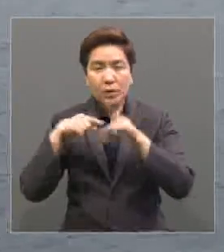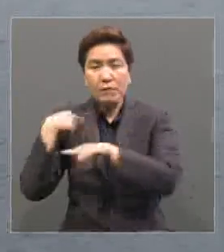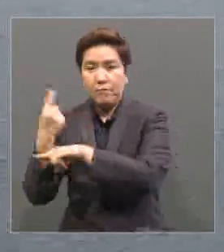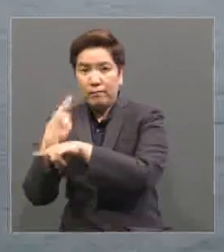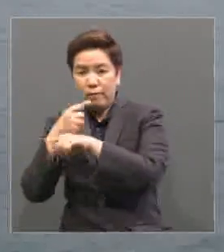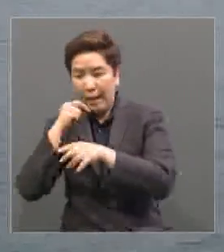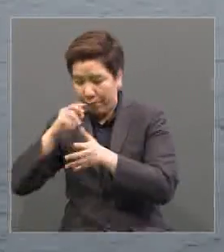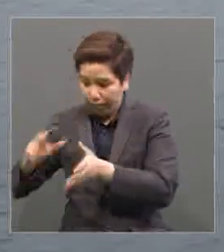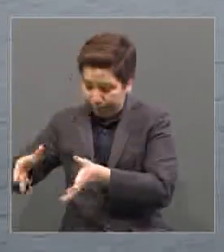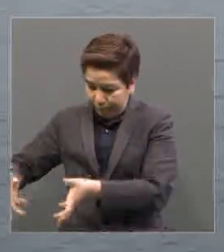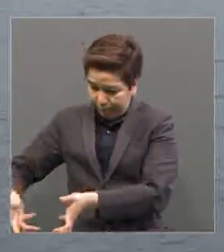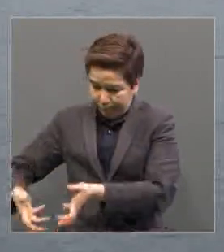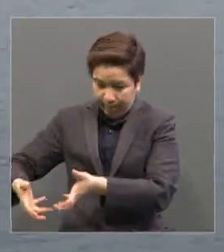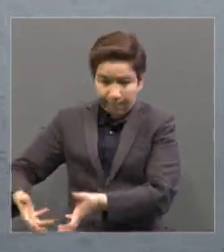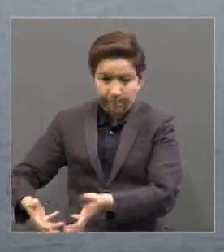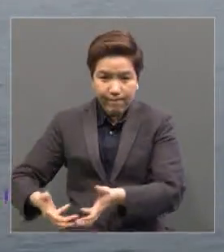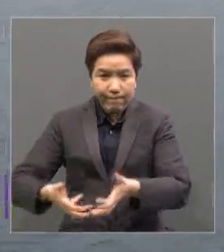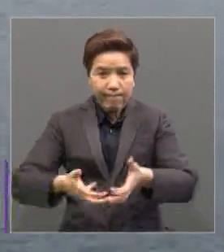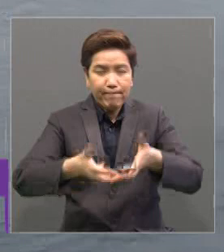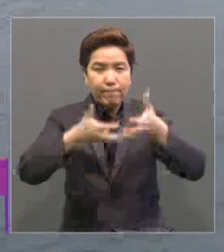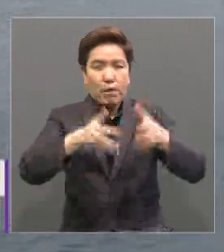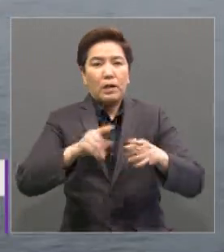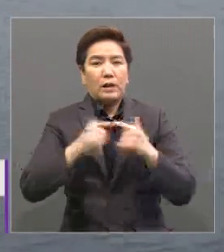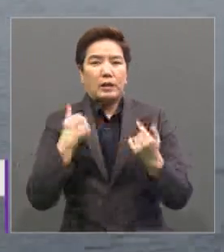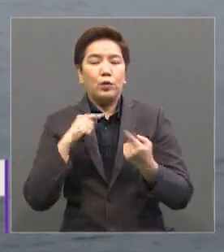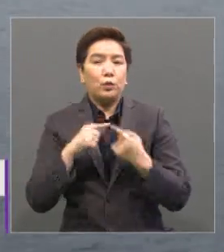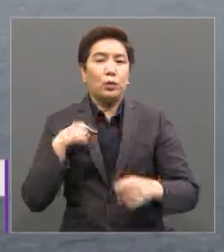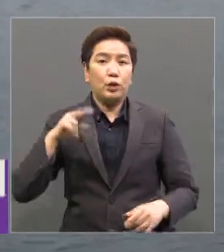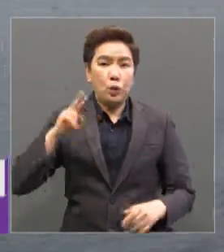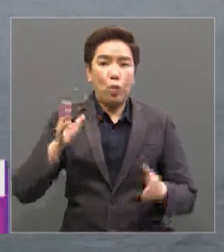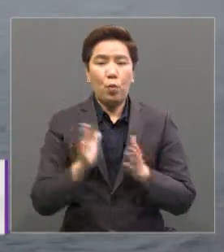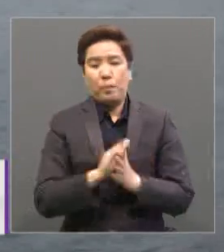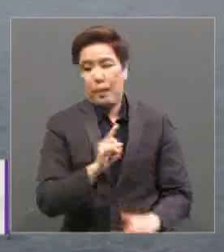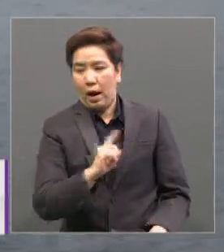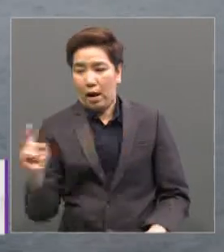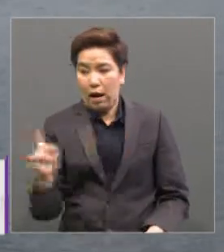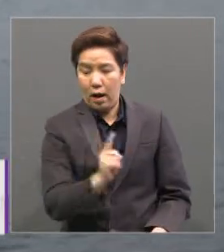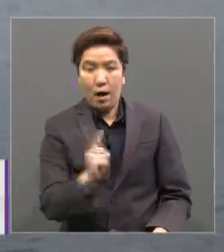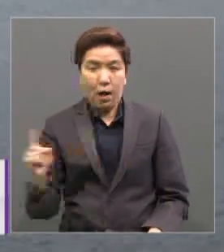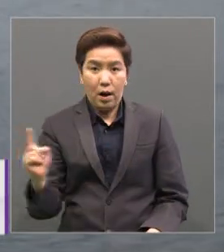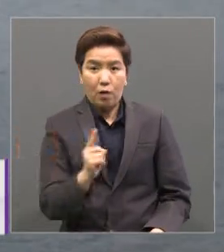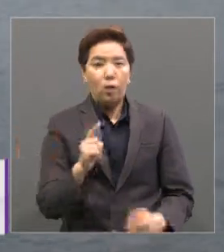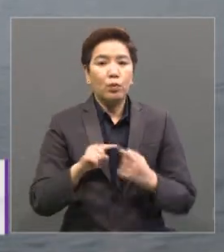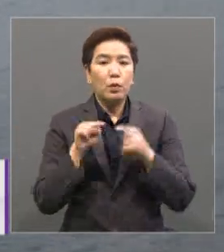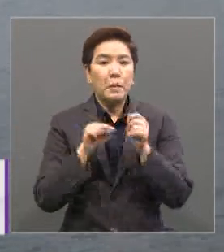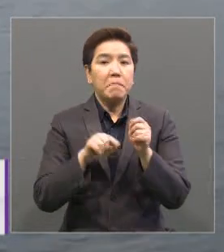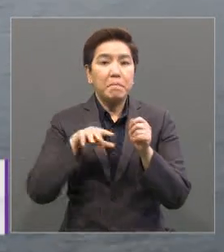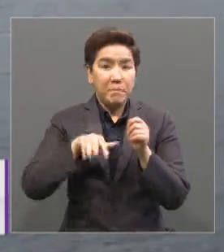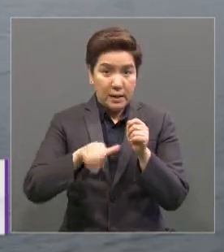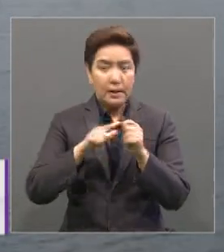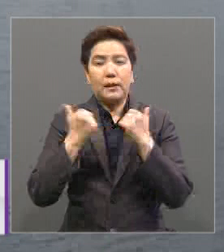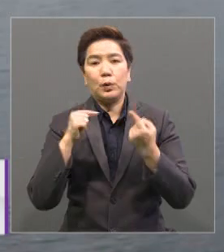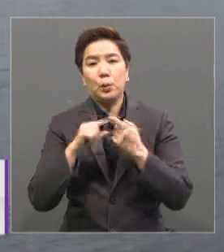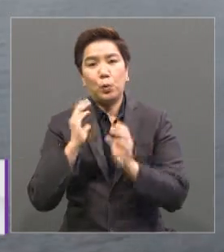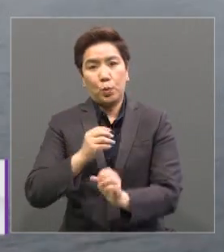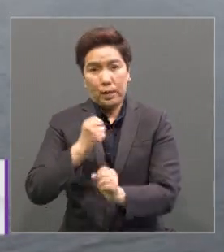ปฏิบัติการทิ้งน้ำโดยเครื่องบินแคราวานจำนวน2ลำรวม2เที่ยวบินบริเวณอำเภอเมืองนครนายกและเจ้าหน้